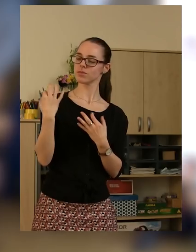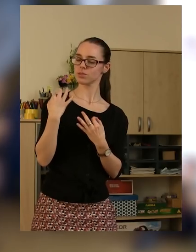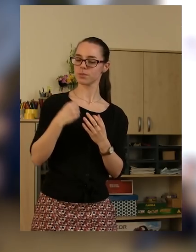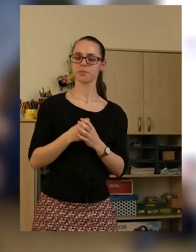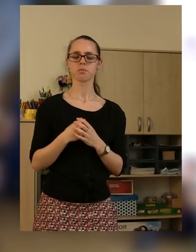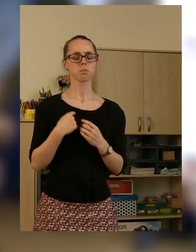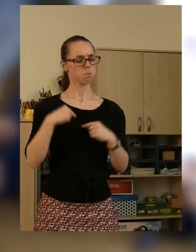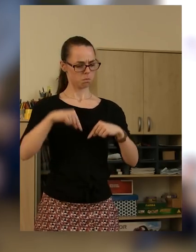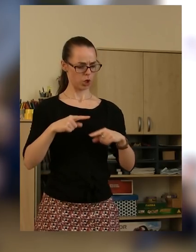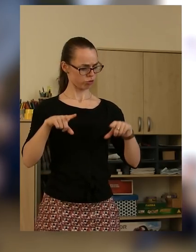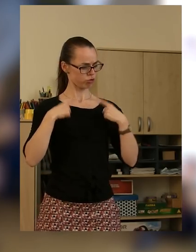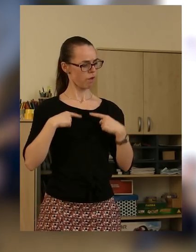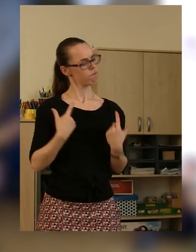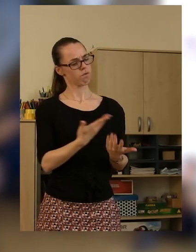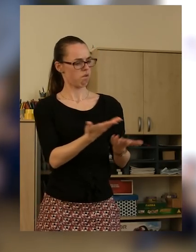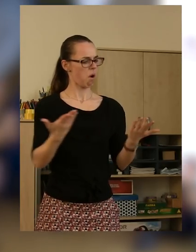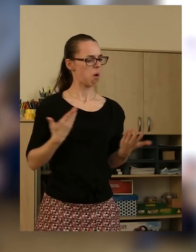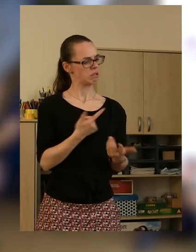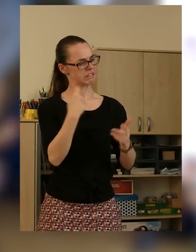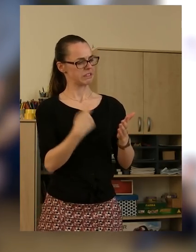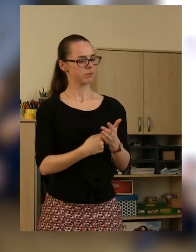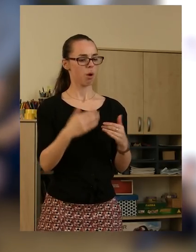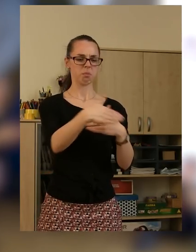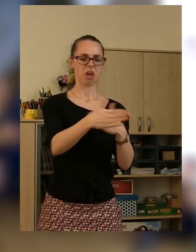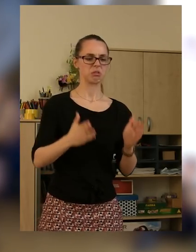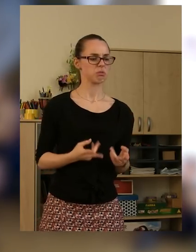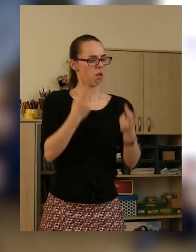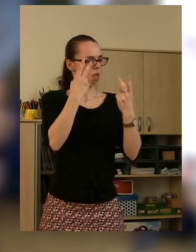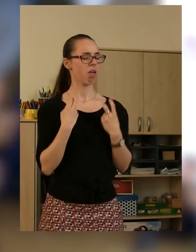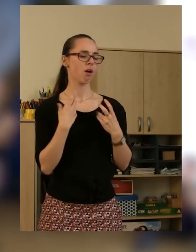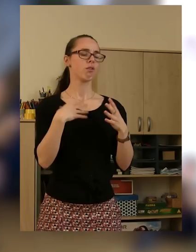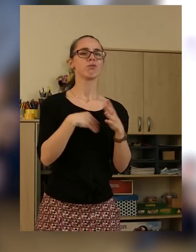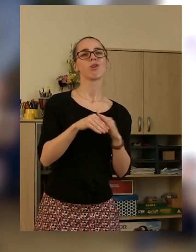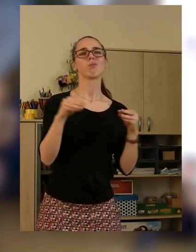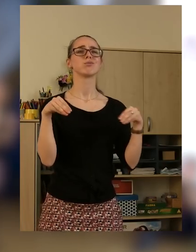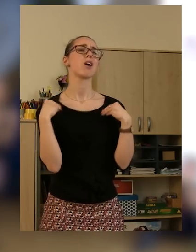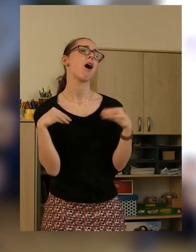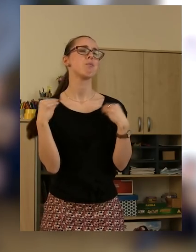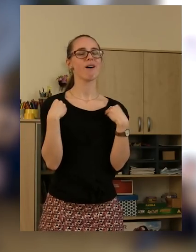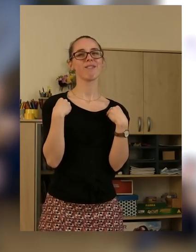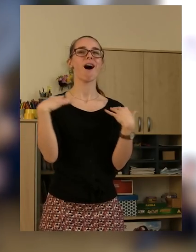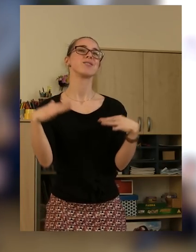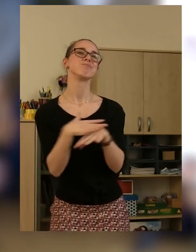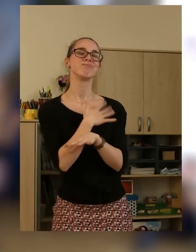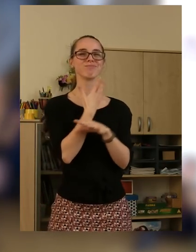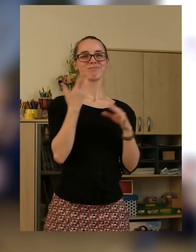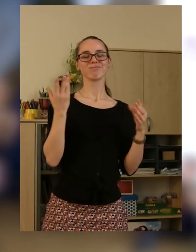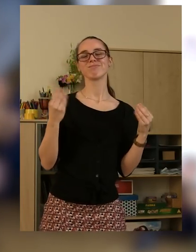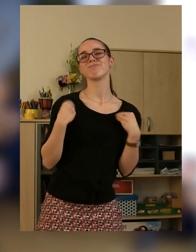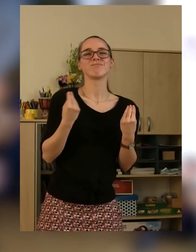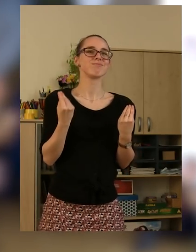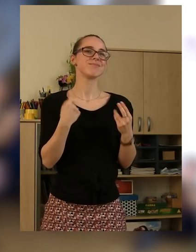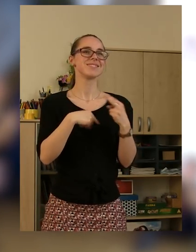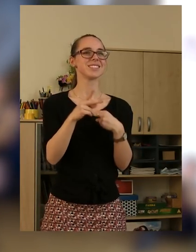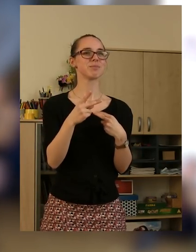nezdá se ti, že už trošku dlouho zůstáváš v tom městě těch požitků, těch vášní, těch emocí, jo, toho